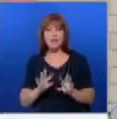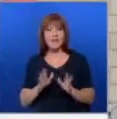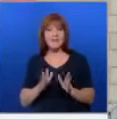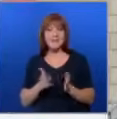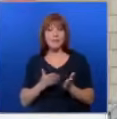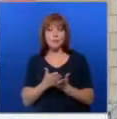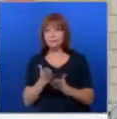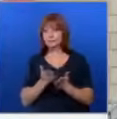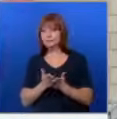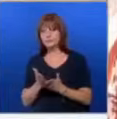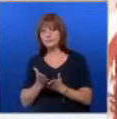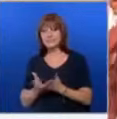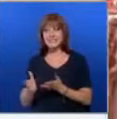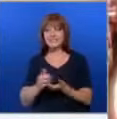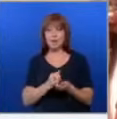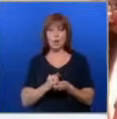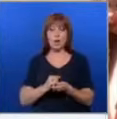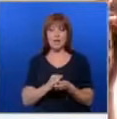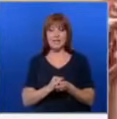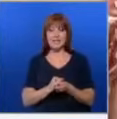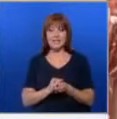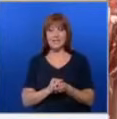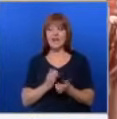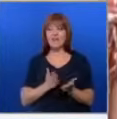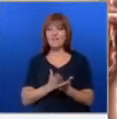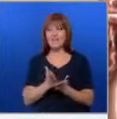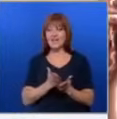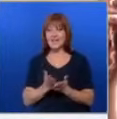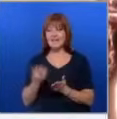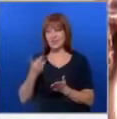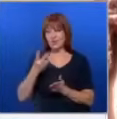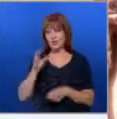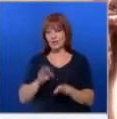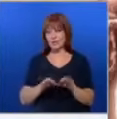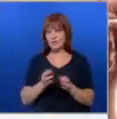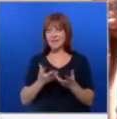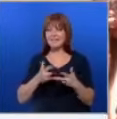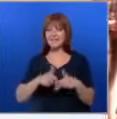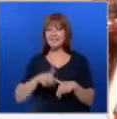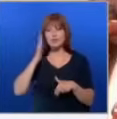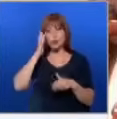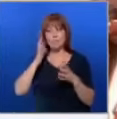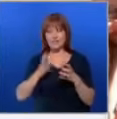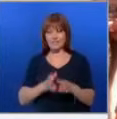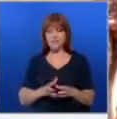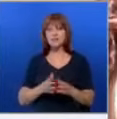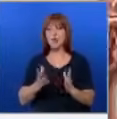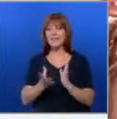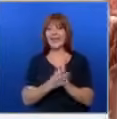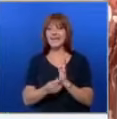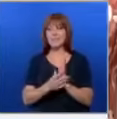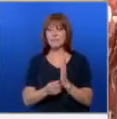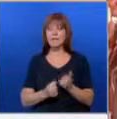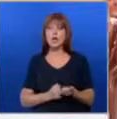няколко сценария за коалиции. Сред вариантите след втория тур е техническо правителство от висши експерти, подкрепени